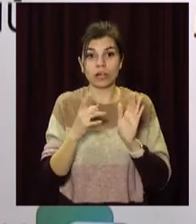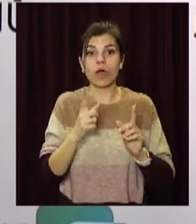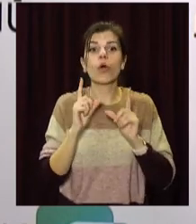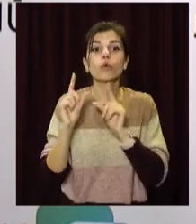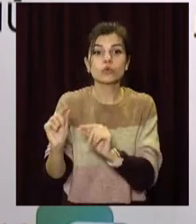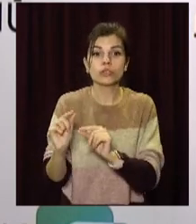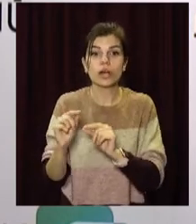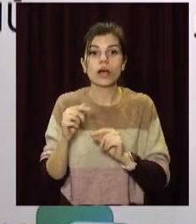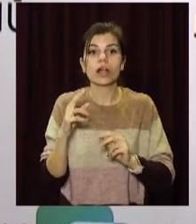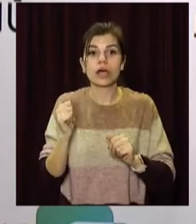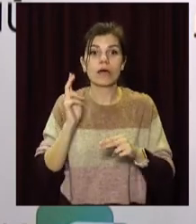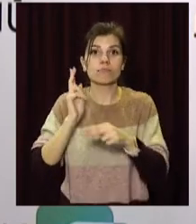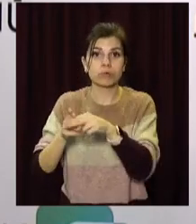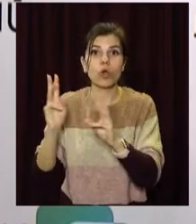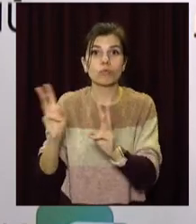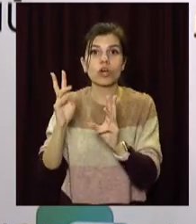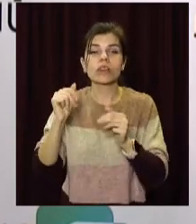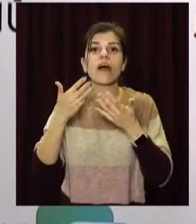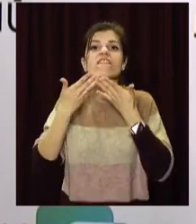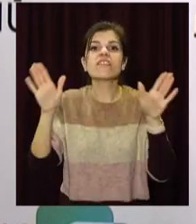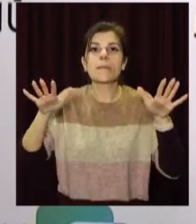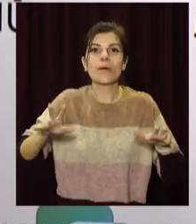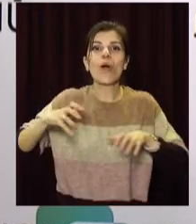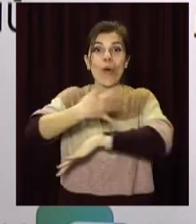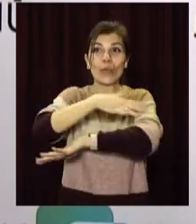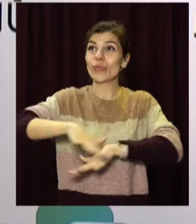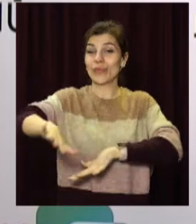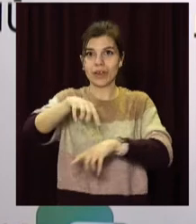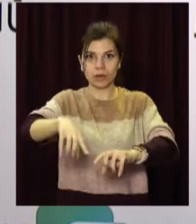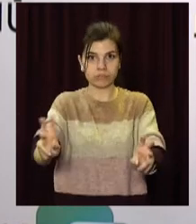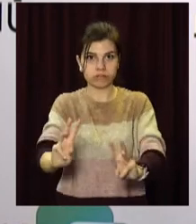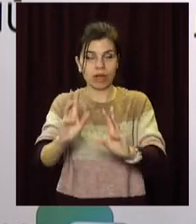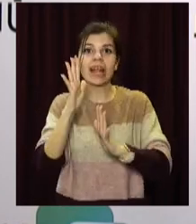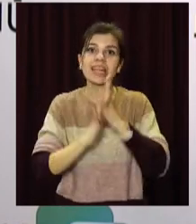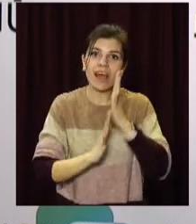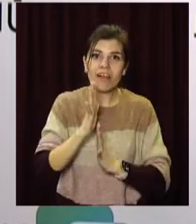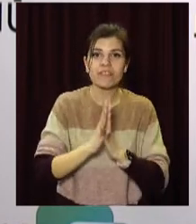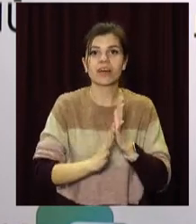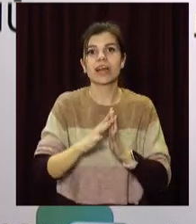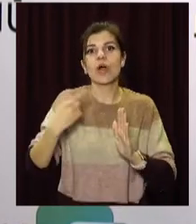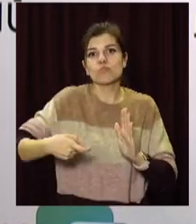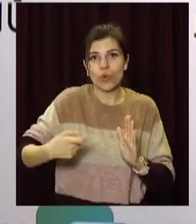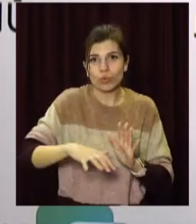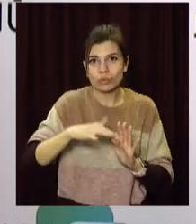виїжджали на ліквідацію пожеж на відкритих ділянках території. Це трава та